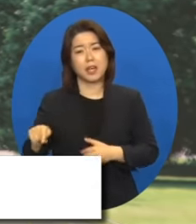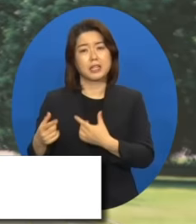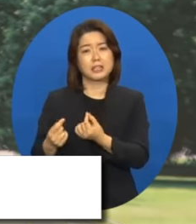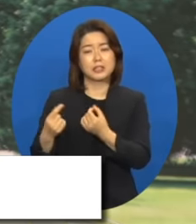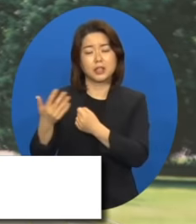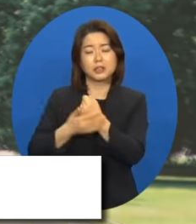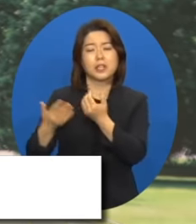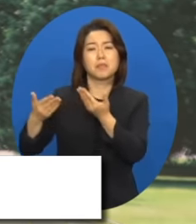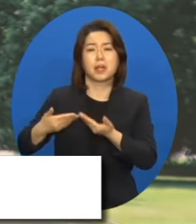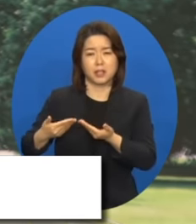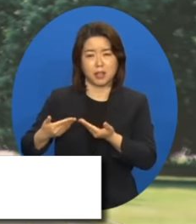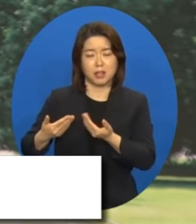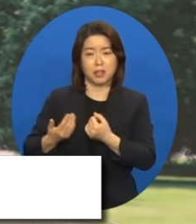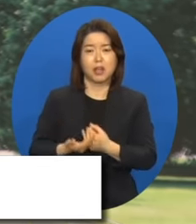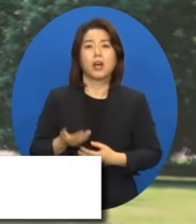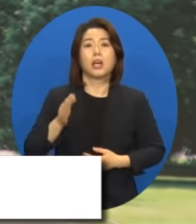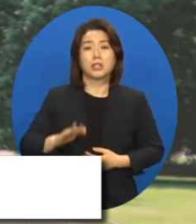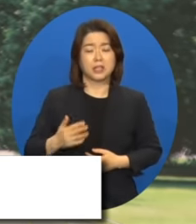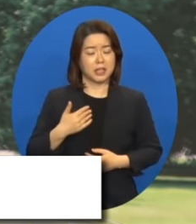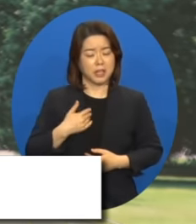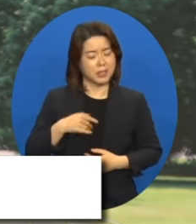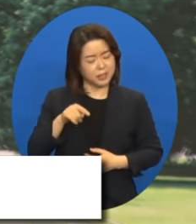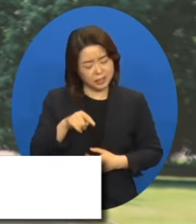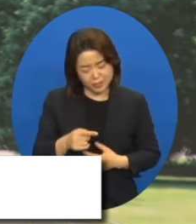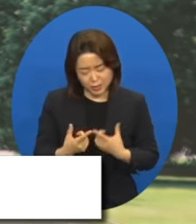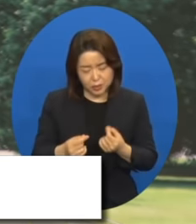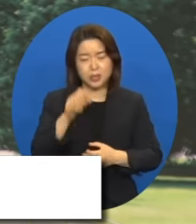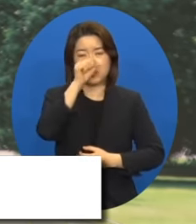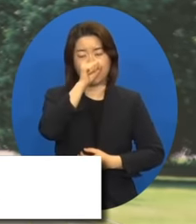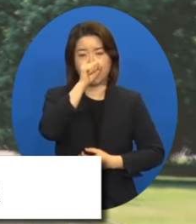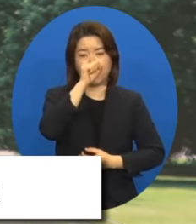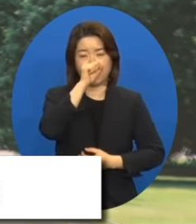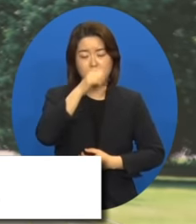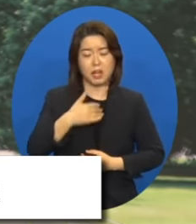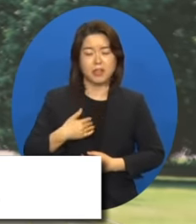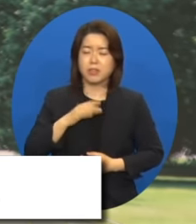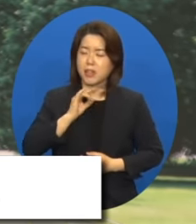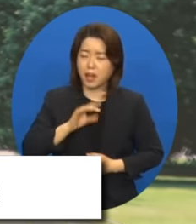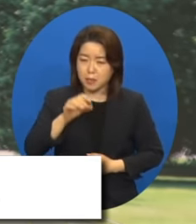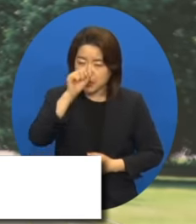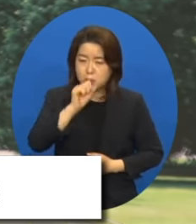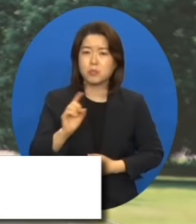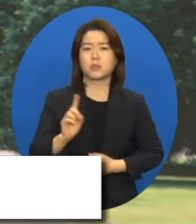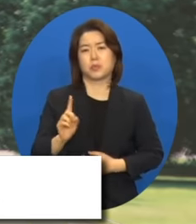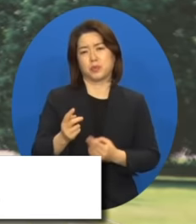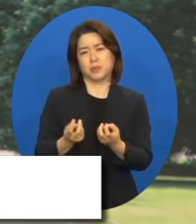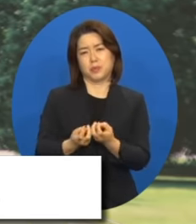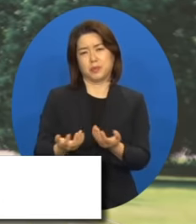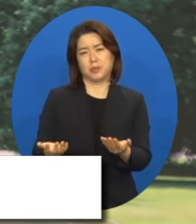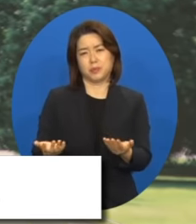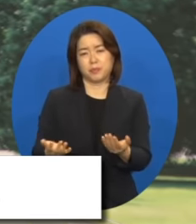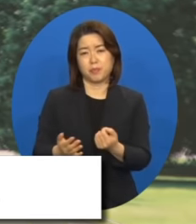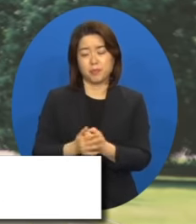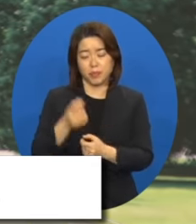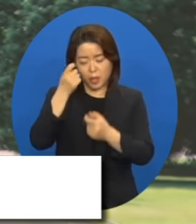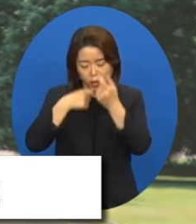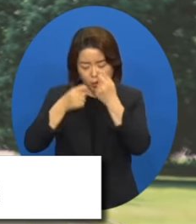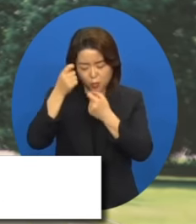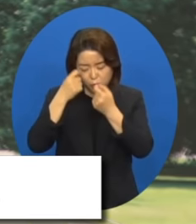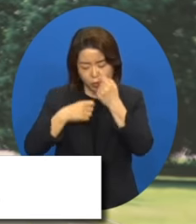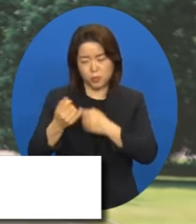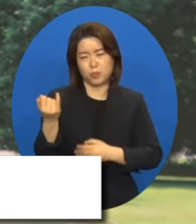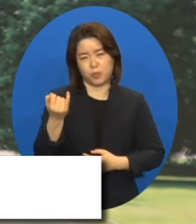받았다. 그런데 나는 이렇게 좋은데 나만 좋으면 어떡하겠냐? 그러면서 우는